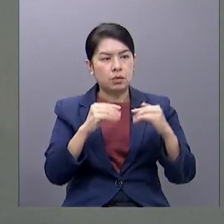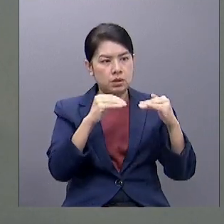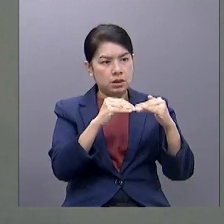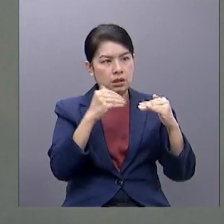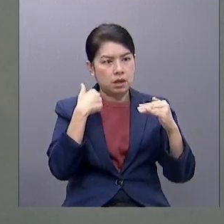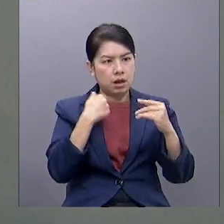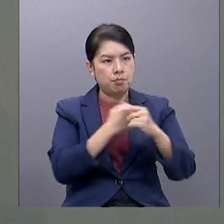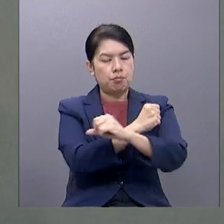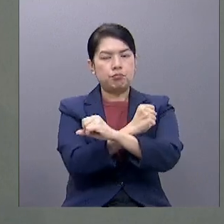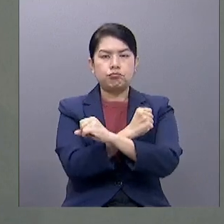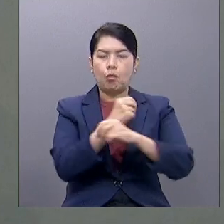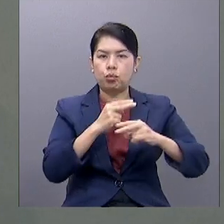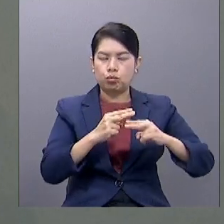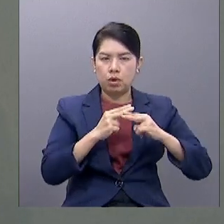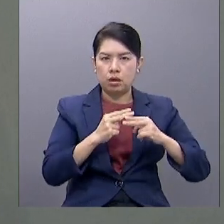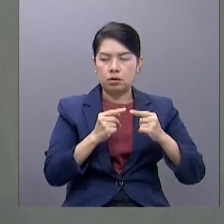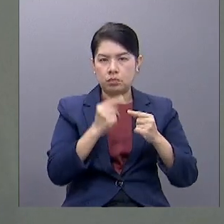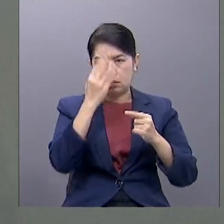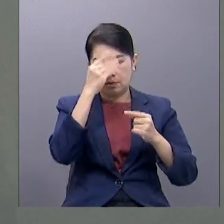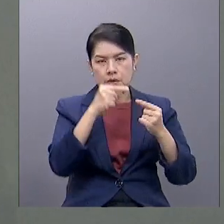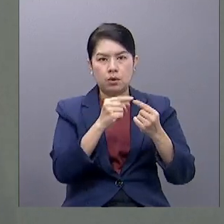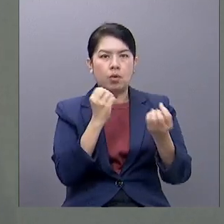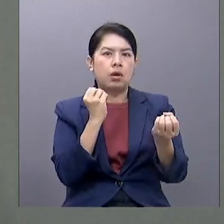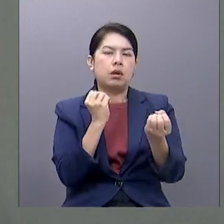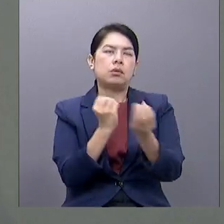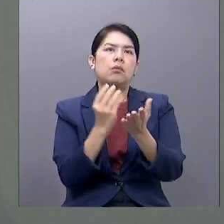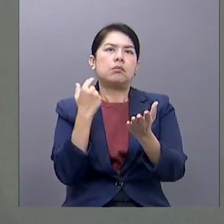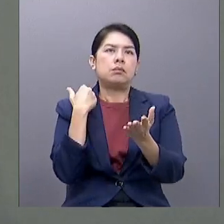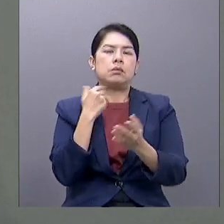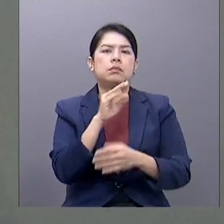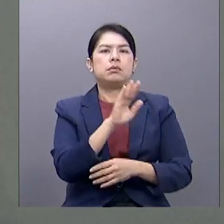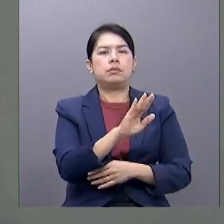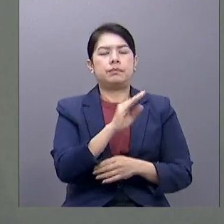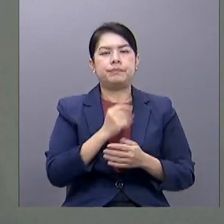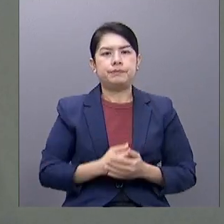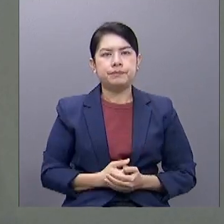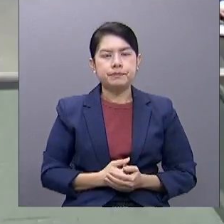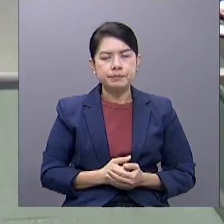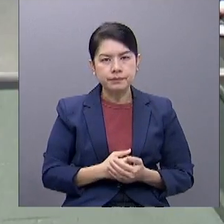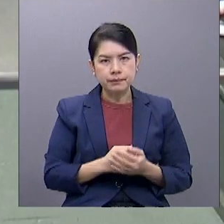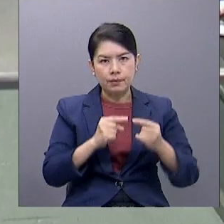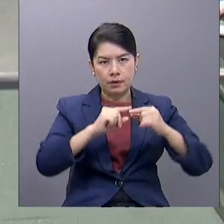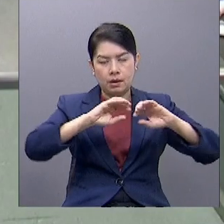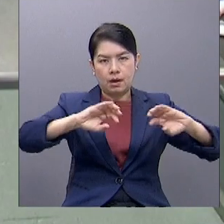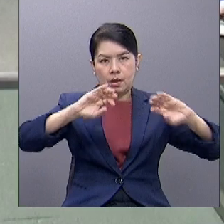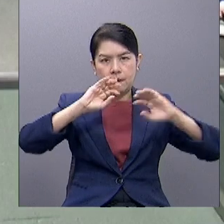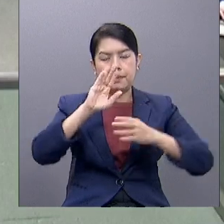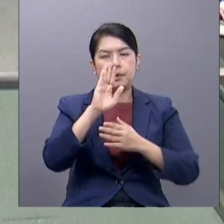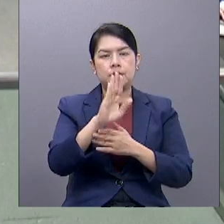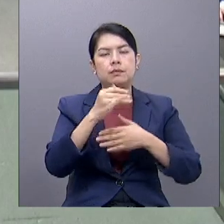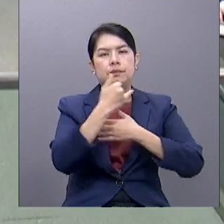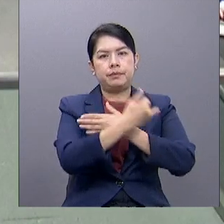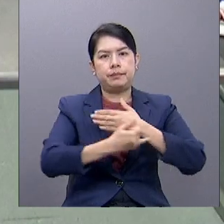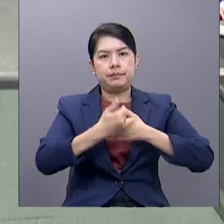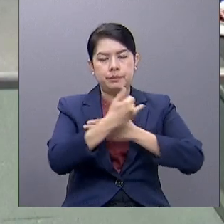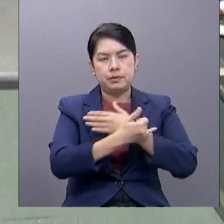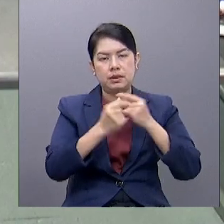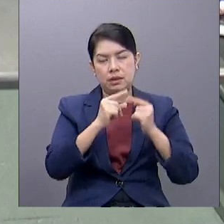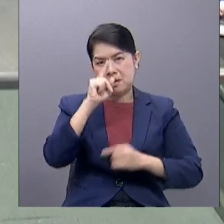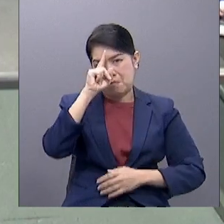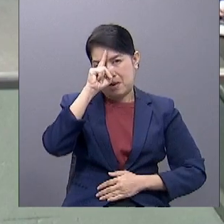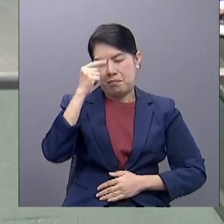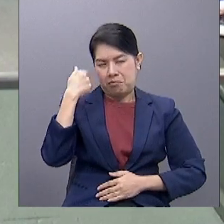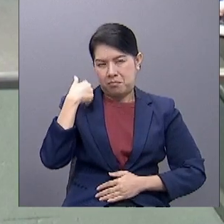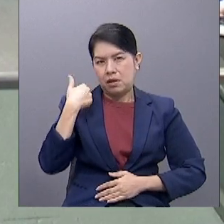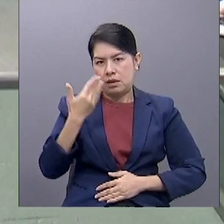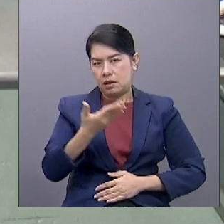เองจากการถูกโจมตีดินแดนเมืองและประชาชนซึ่งรัฐบาลเยอรมนียอมให้ยูเครนใช้อาวุธที่เยอร